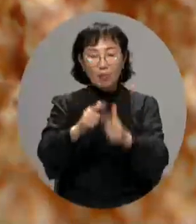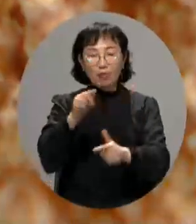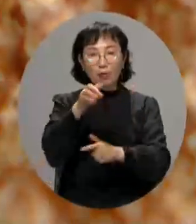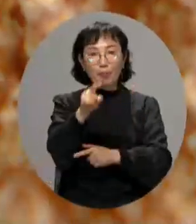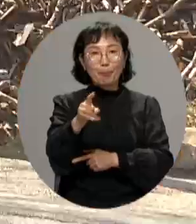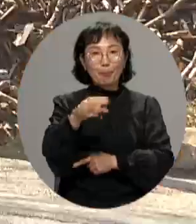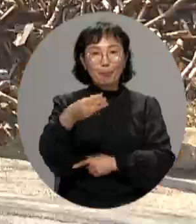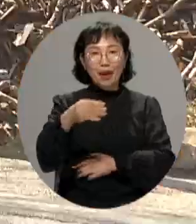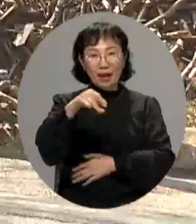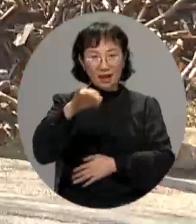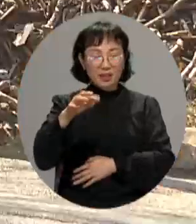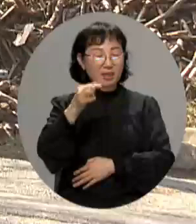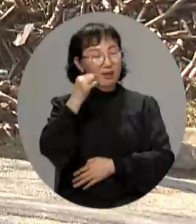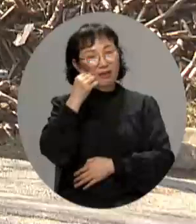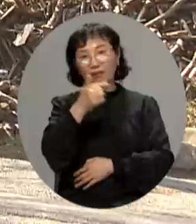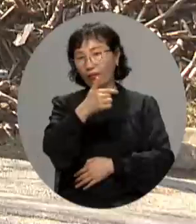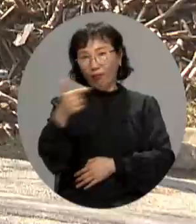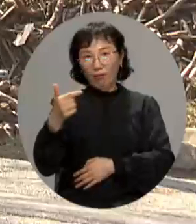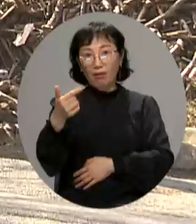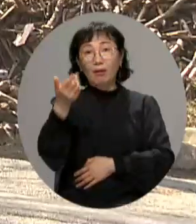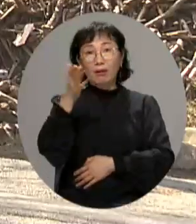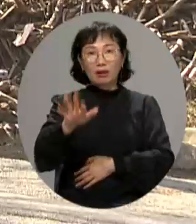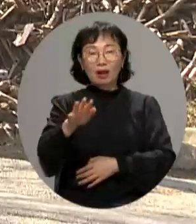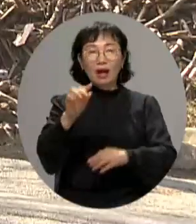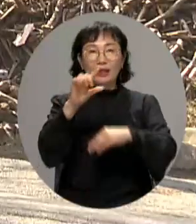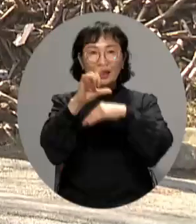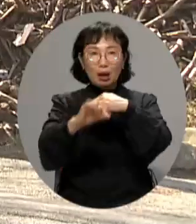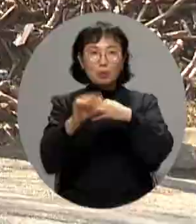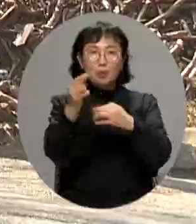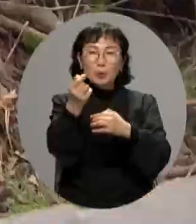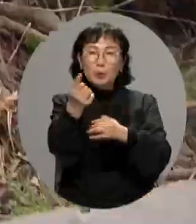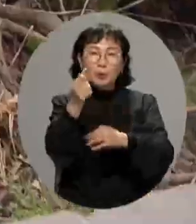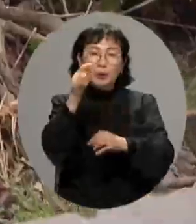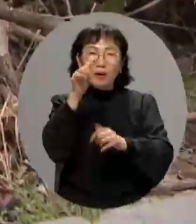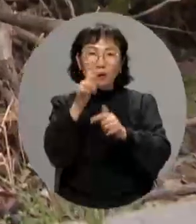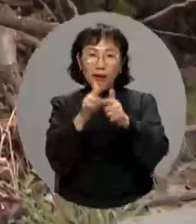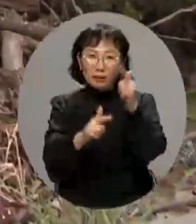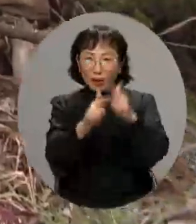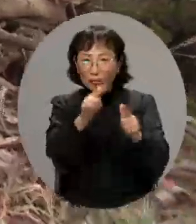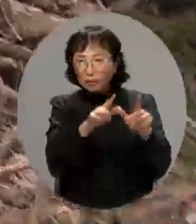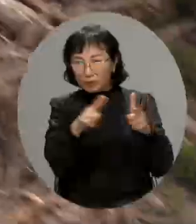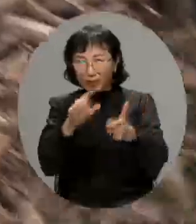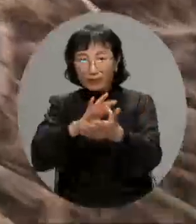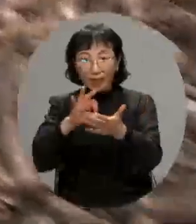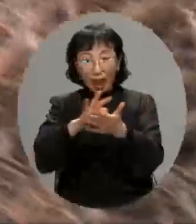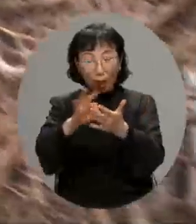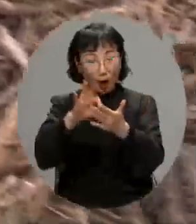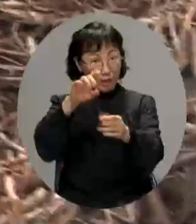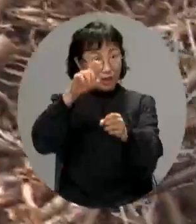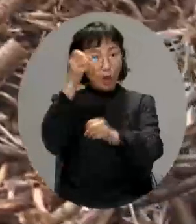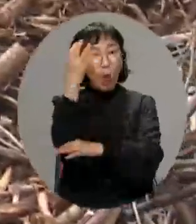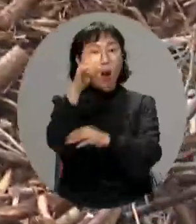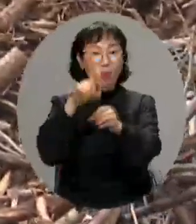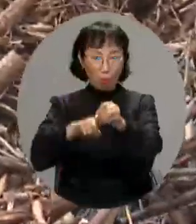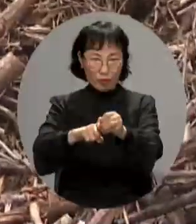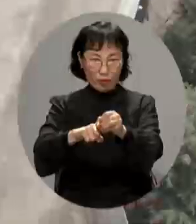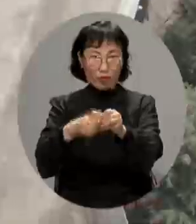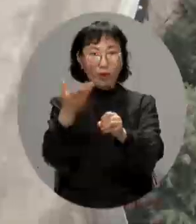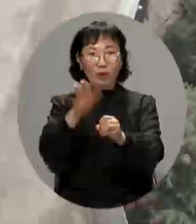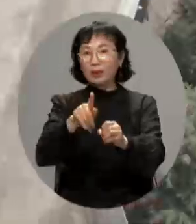각광을 받은 겁니다. 하지만 나무 잔가지나 부산물 같은 미이용 바이오매스만을 쓰는 것이